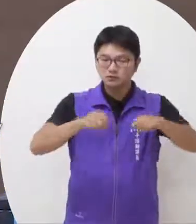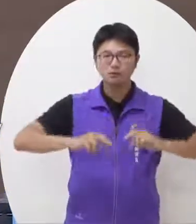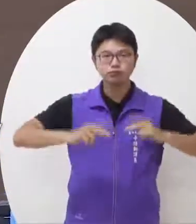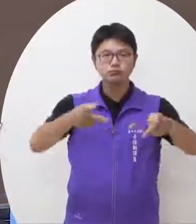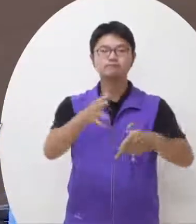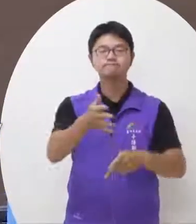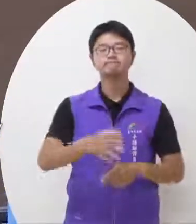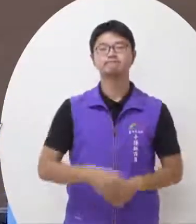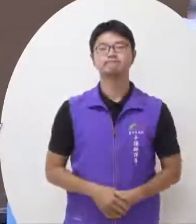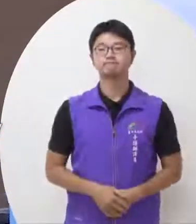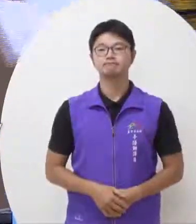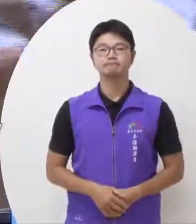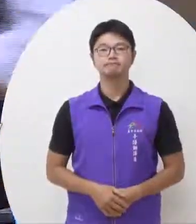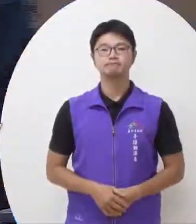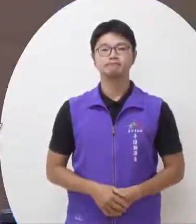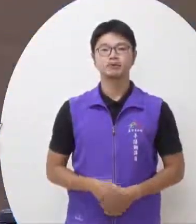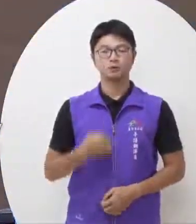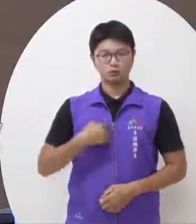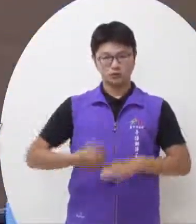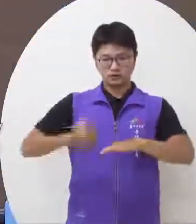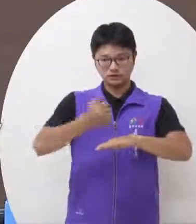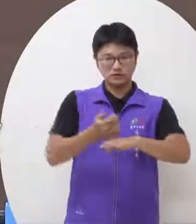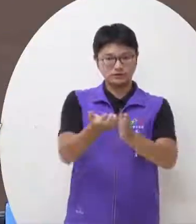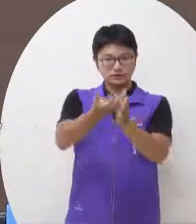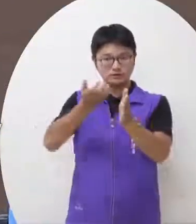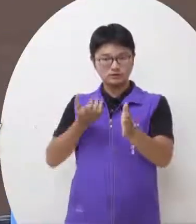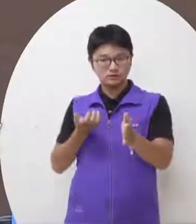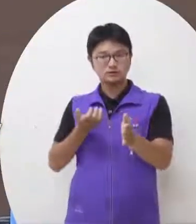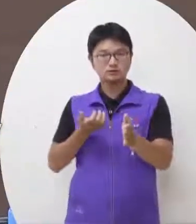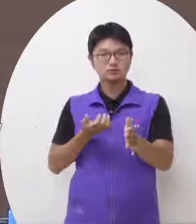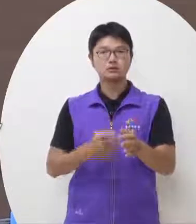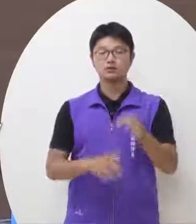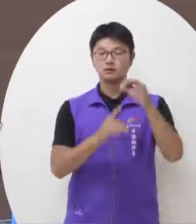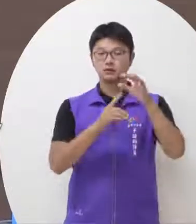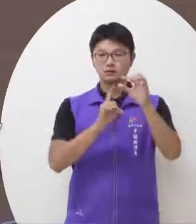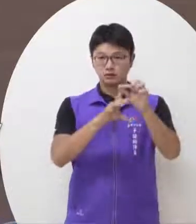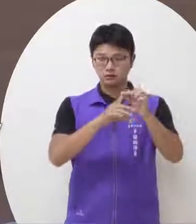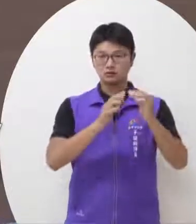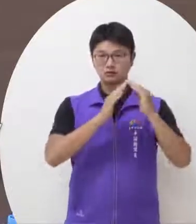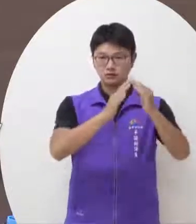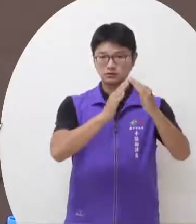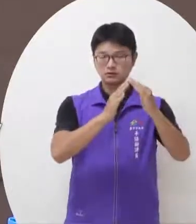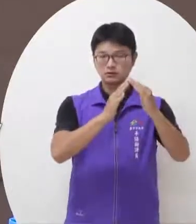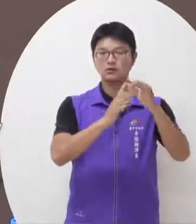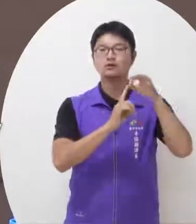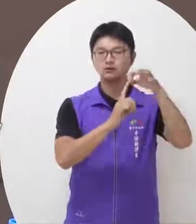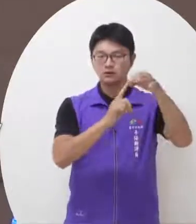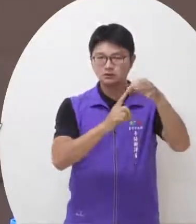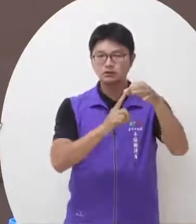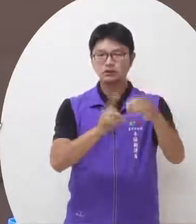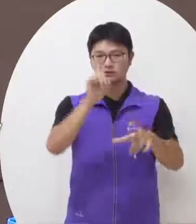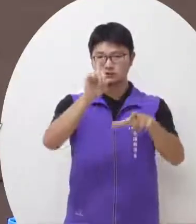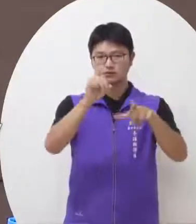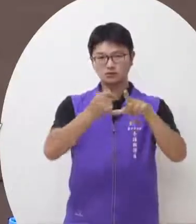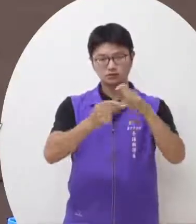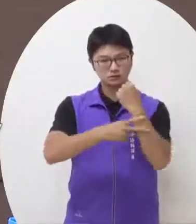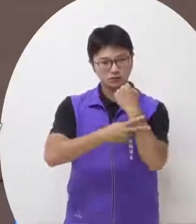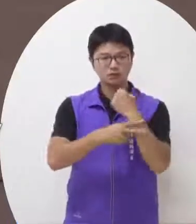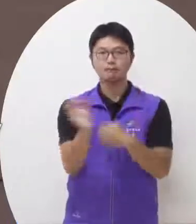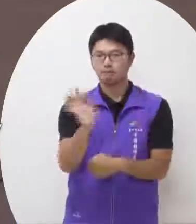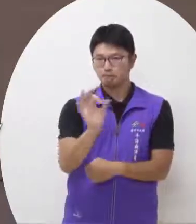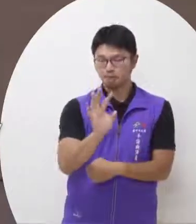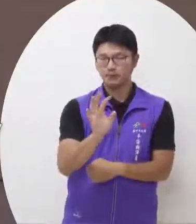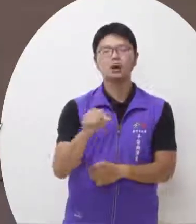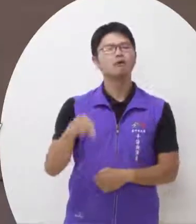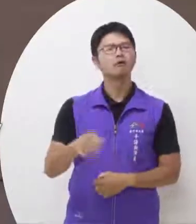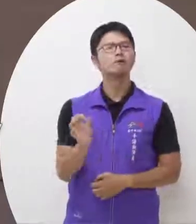第一个呢，在我们上任之前，那我们台中市公车是十公里免费，在公地边骑。可是这个十公里免